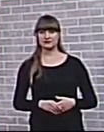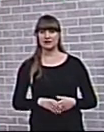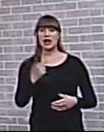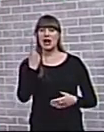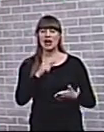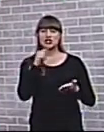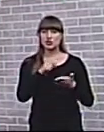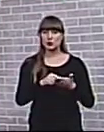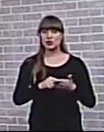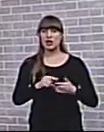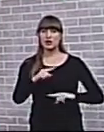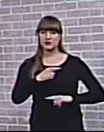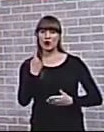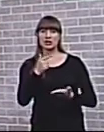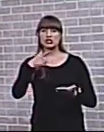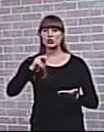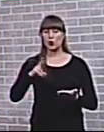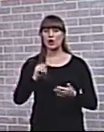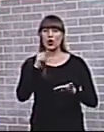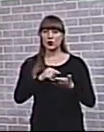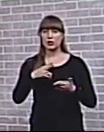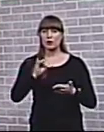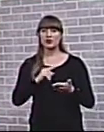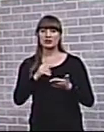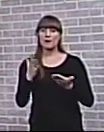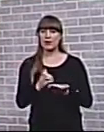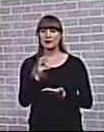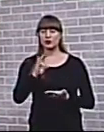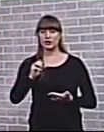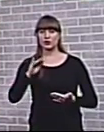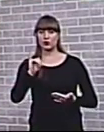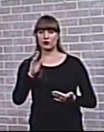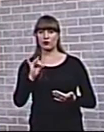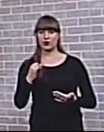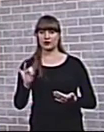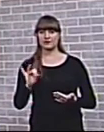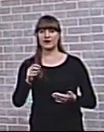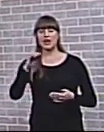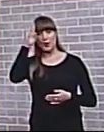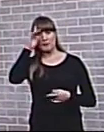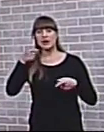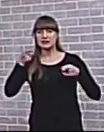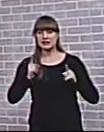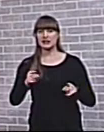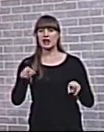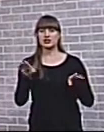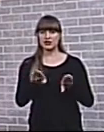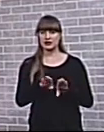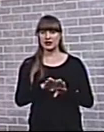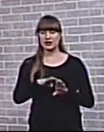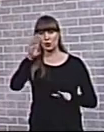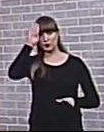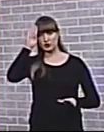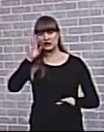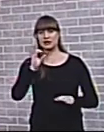Один удар в створ, один гол. Удар Полоза принес Ростову победу над Уфой. Парень настоящий, парень таких